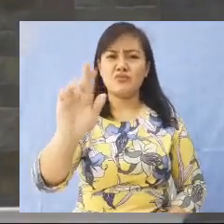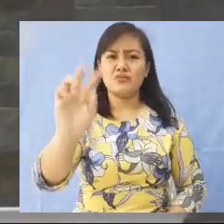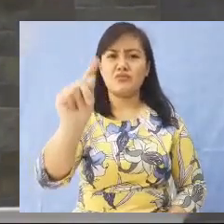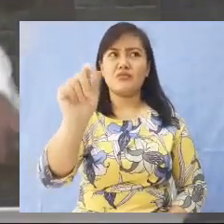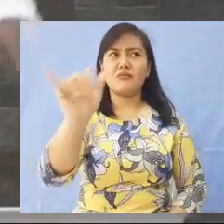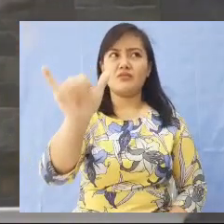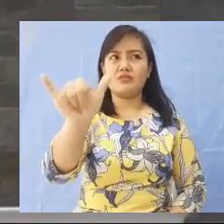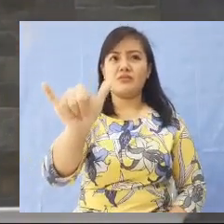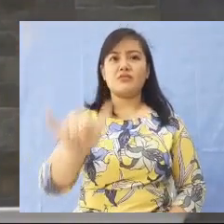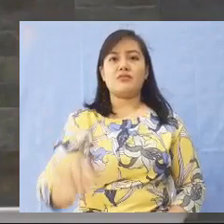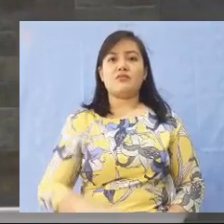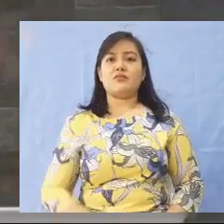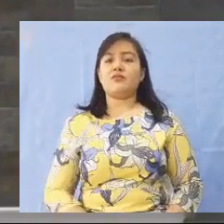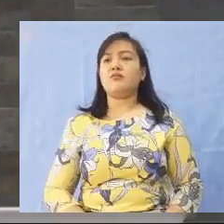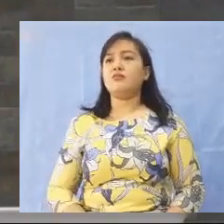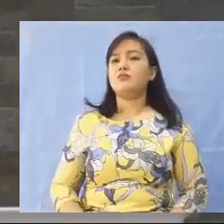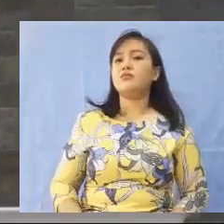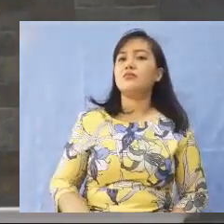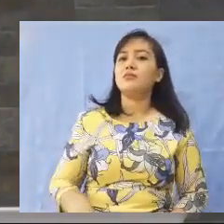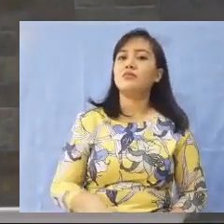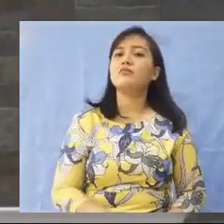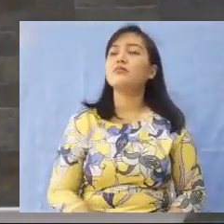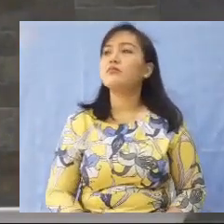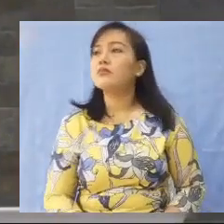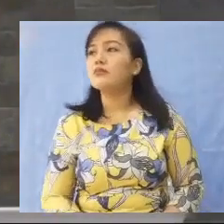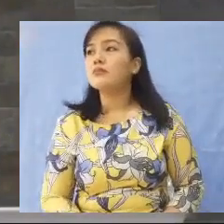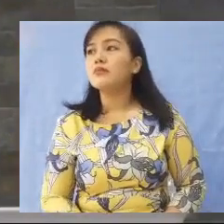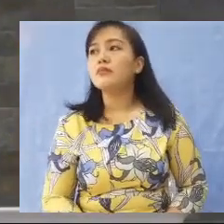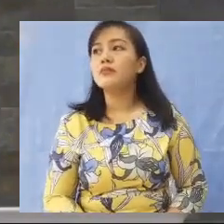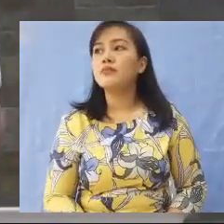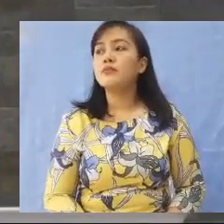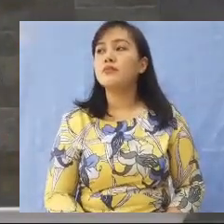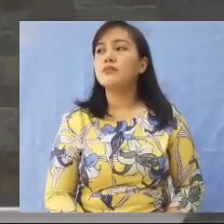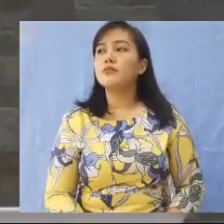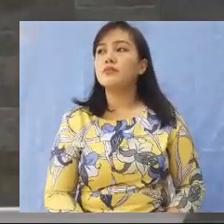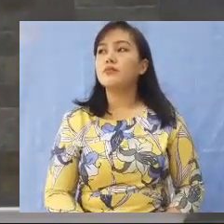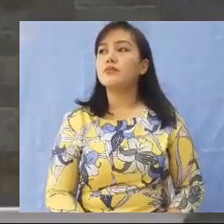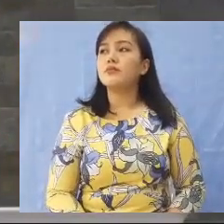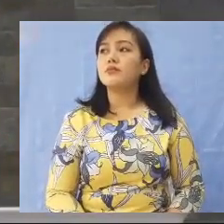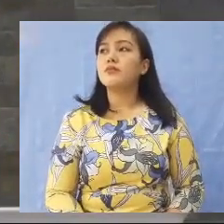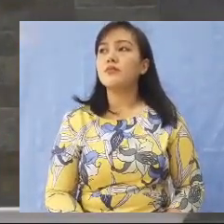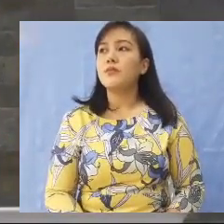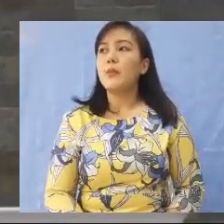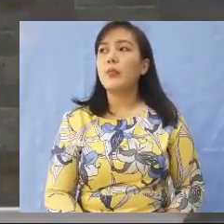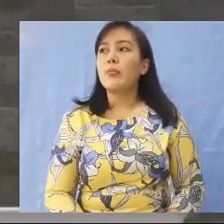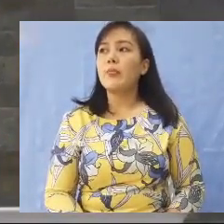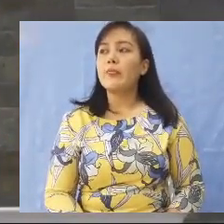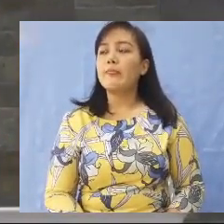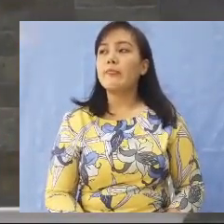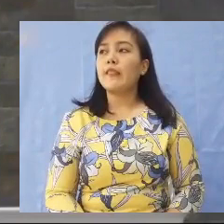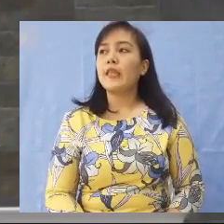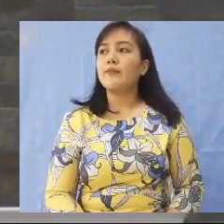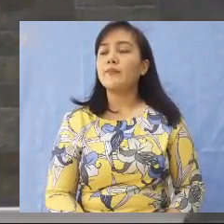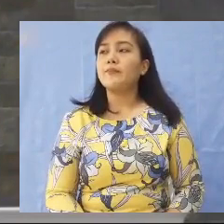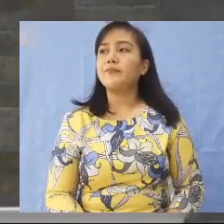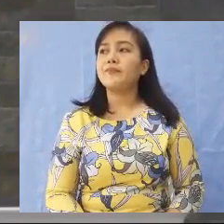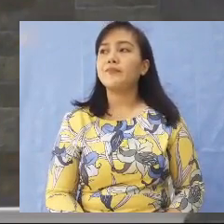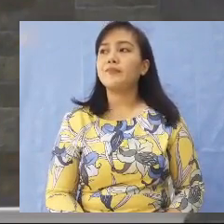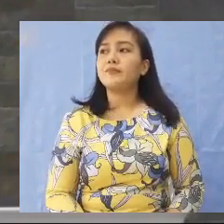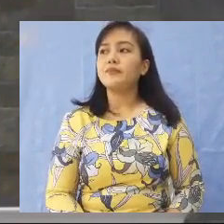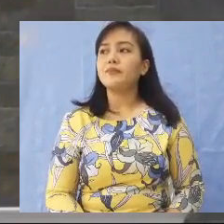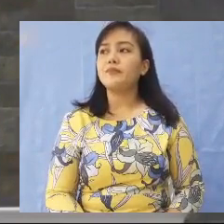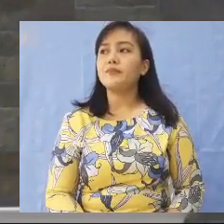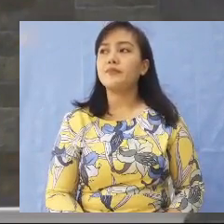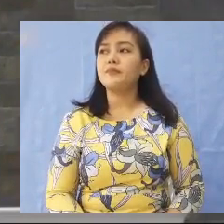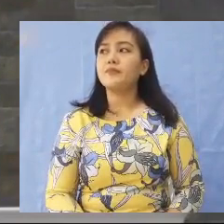ganun nila itaas yung kanilang sarili compared doon sa ibang mga race ng tao. So hindi sila nakikimingle, hindi